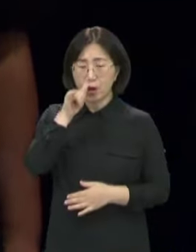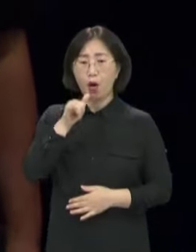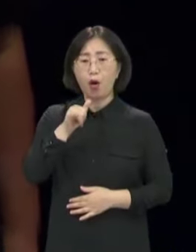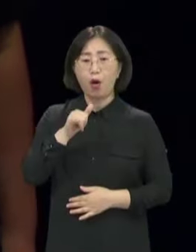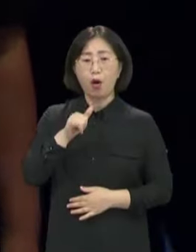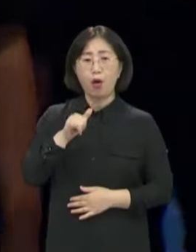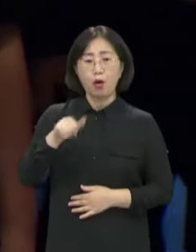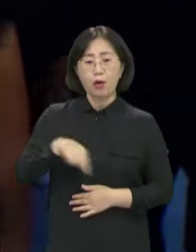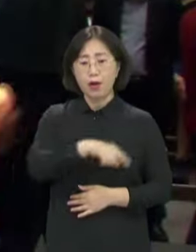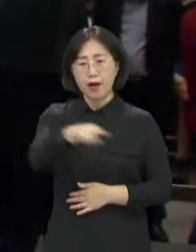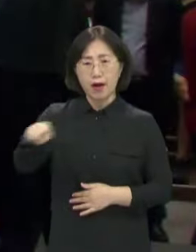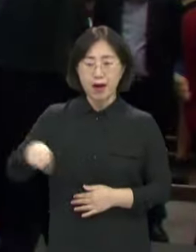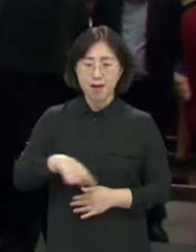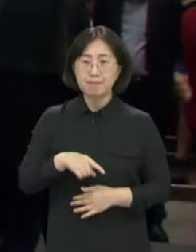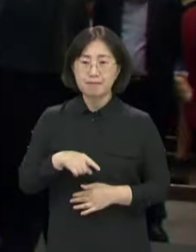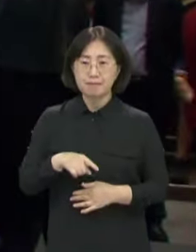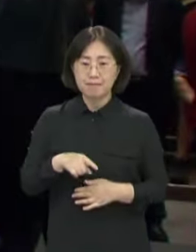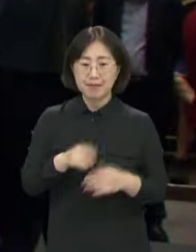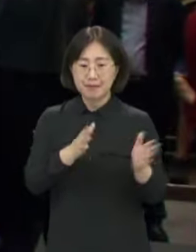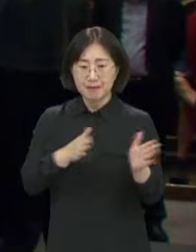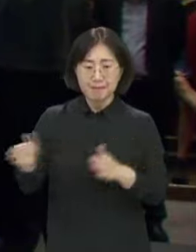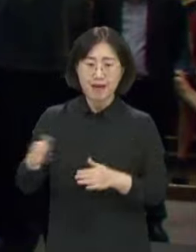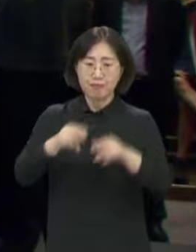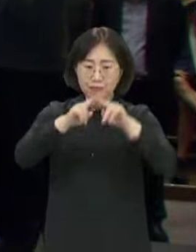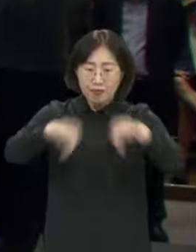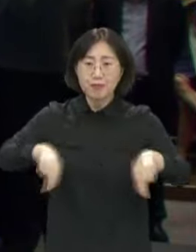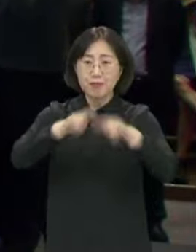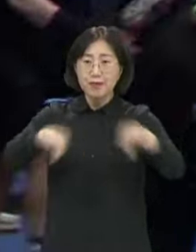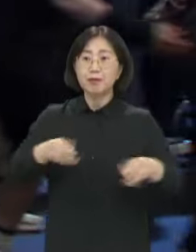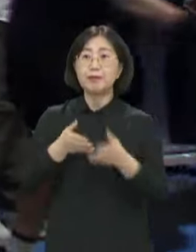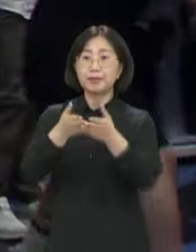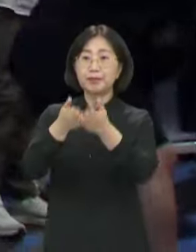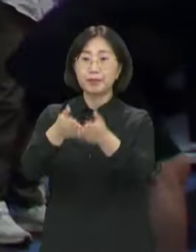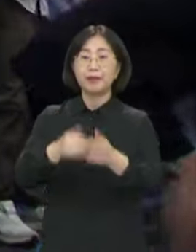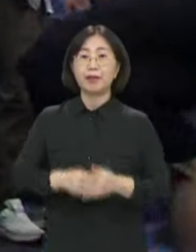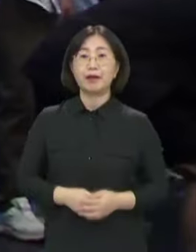있는 잔상까지 점거하고 댐 건설 백지화를 주장했습니다.